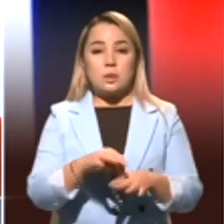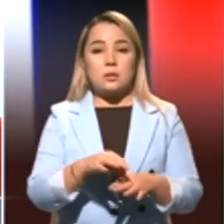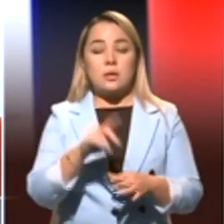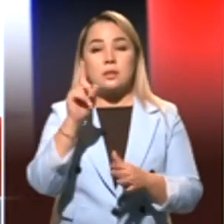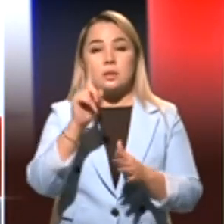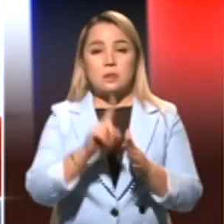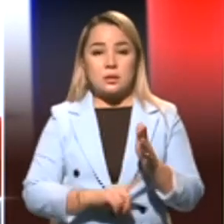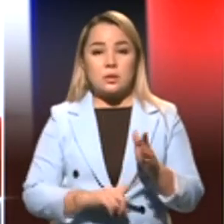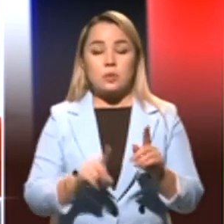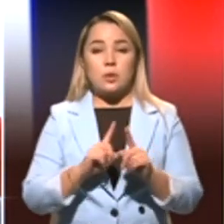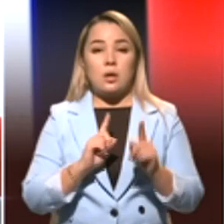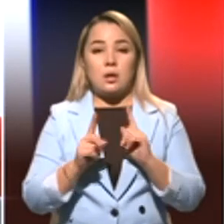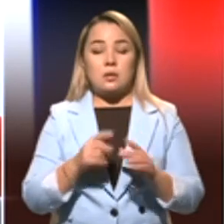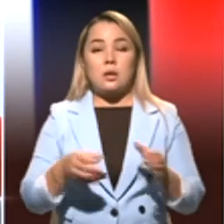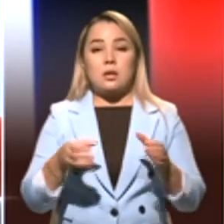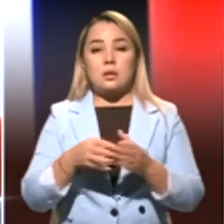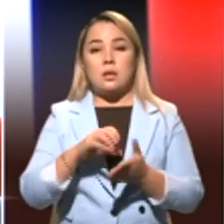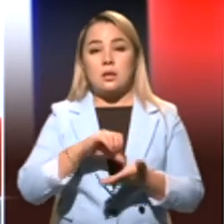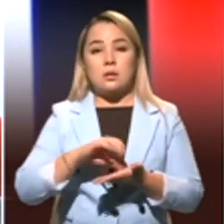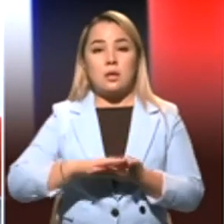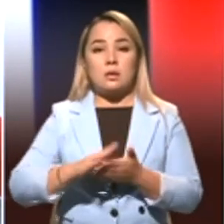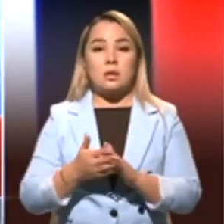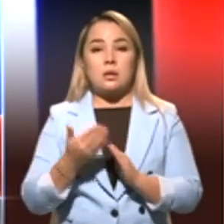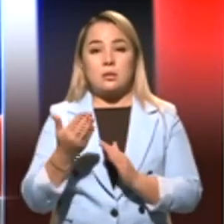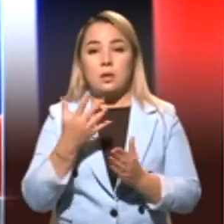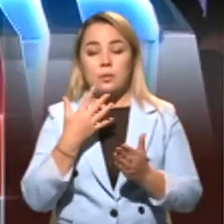дін конфессияаралық келісім